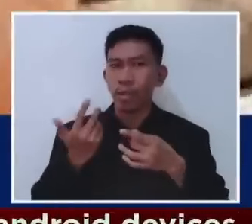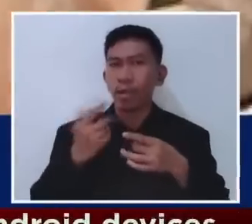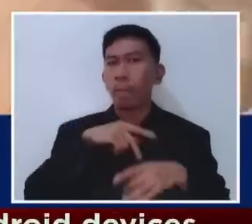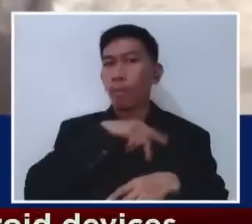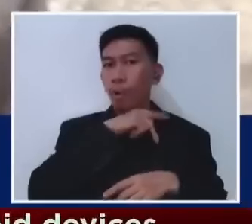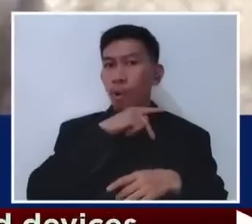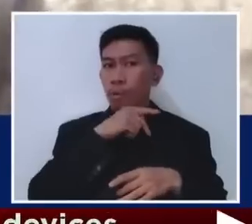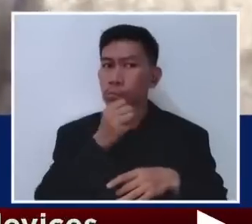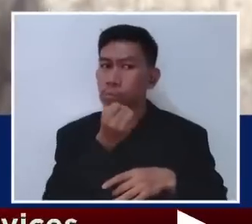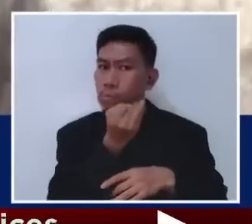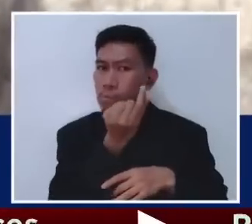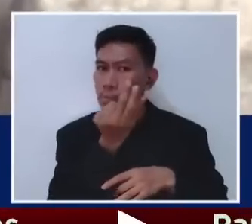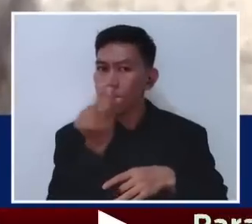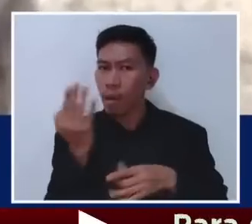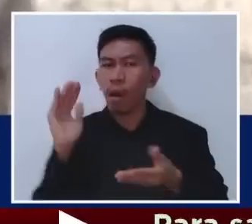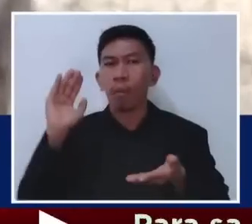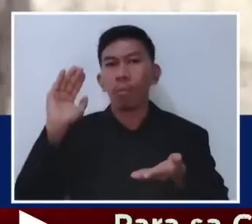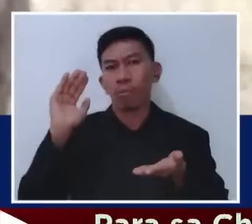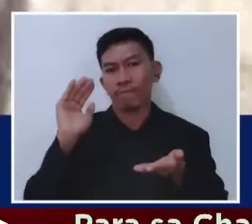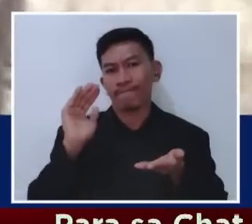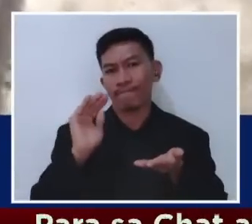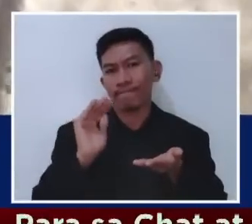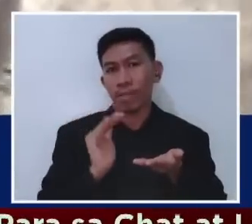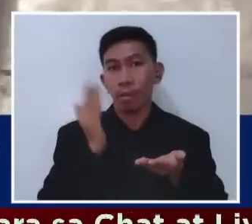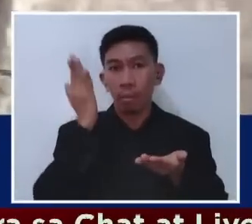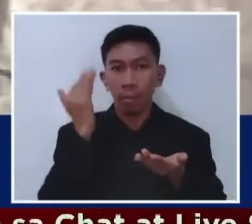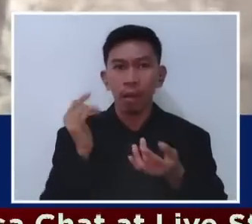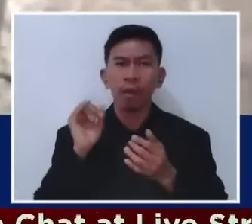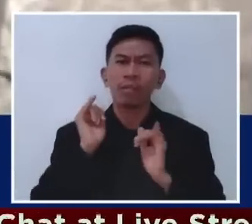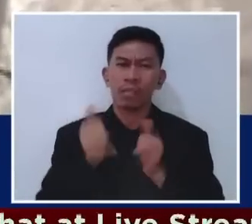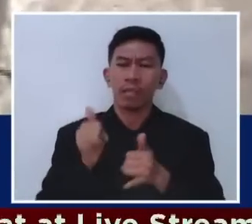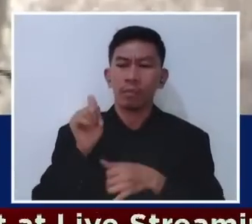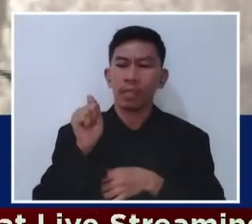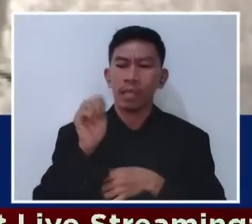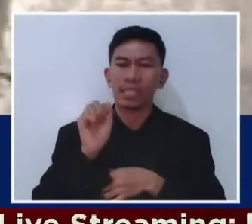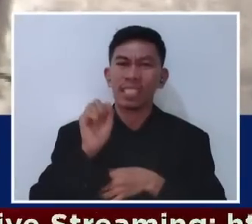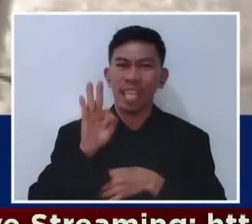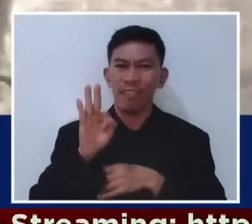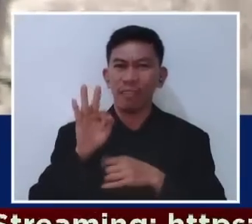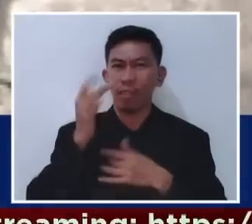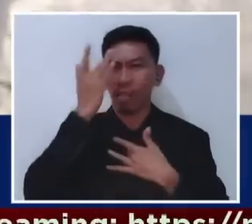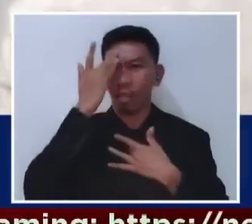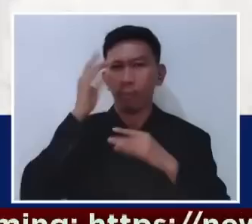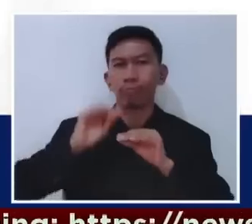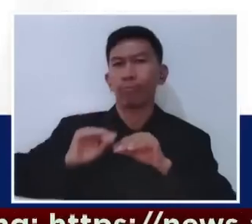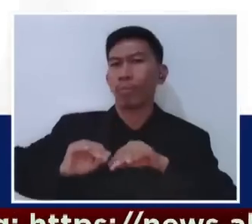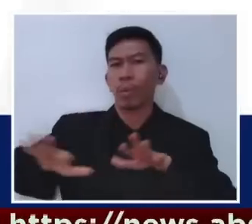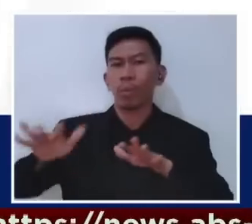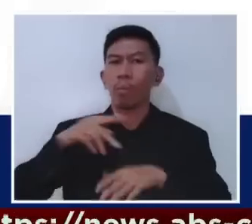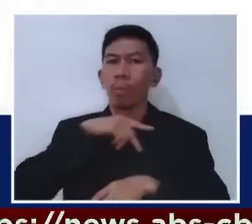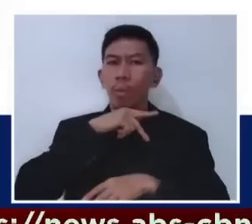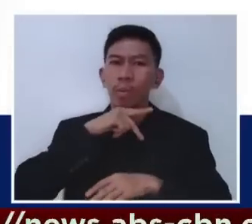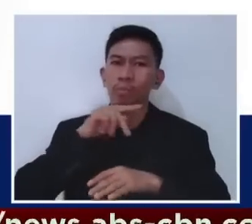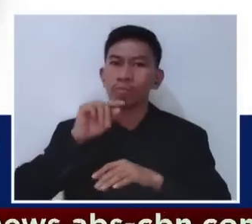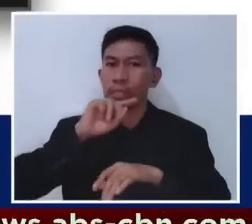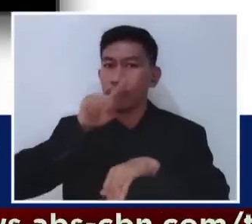ngayong taon dahil hindi pa nasusugpo ang ASF sa ibang rehiyon sa Pilipinas. Mula